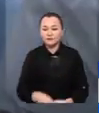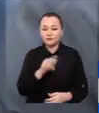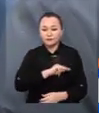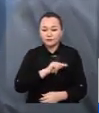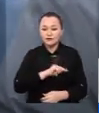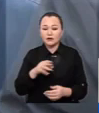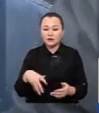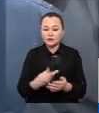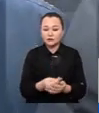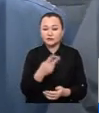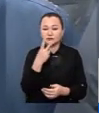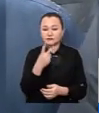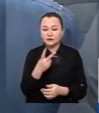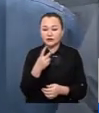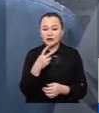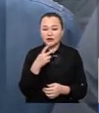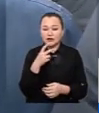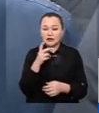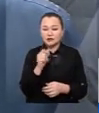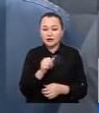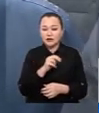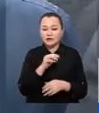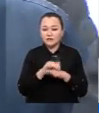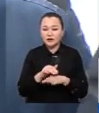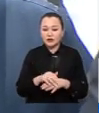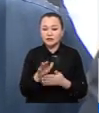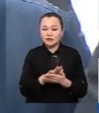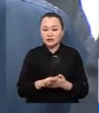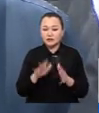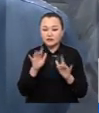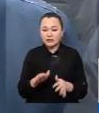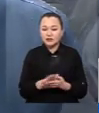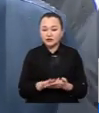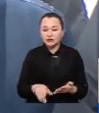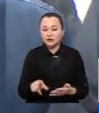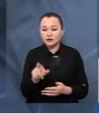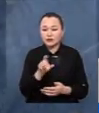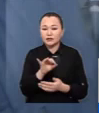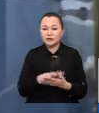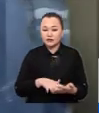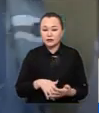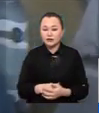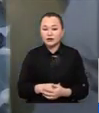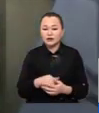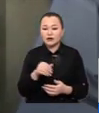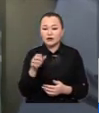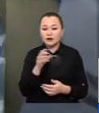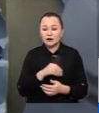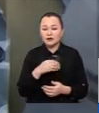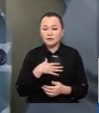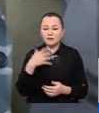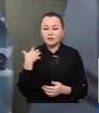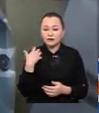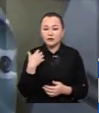Работа оплачивается за фактически выполненную работу по вывозу снега, по очистке тротуаров и так далее. Акты подписываются